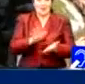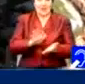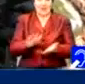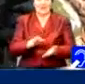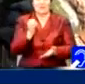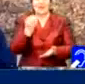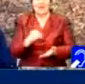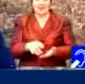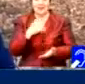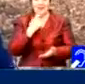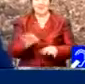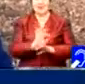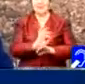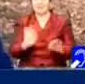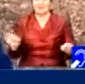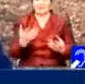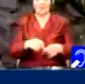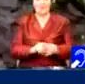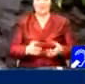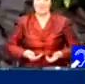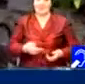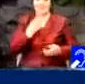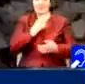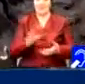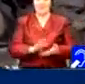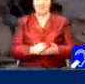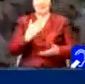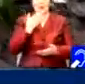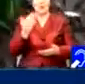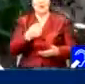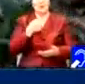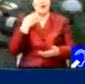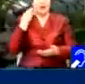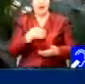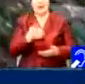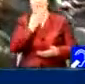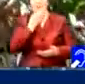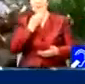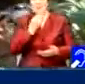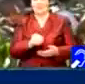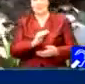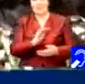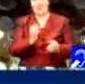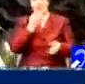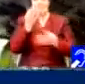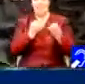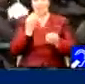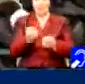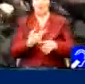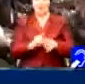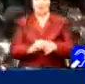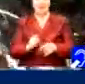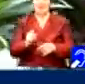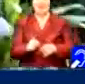pe ei. Sunt fantastici, așa ceva n-am văzut în viața mea. În ultimii ani, frumusețea florilor întinse pe zeci de hectare în pădurea de la poalele